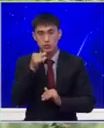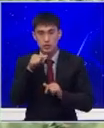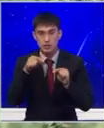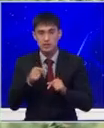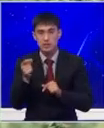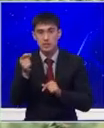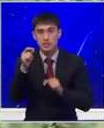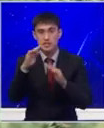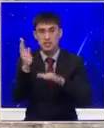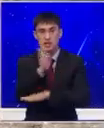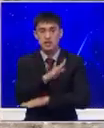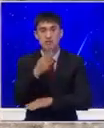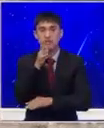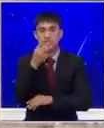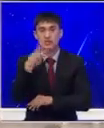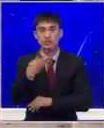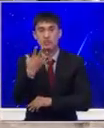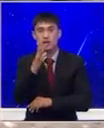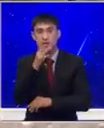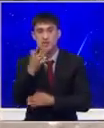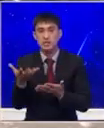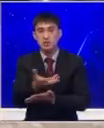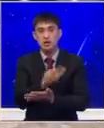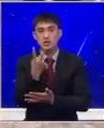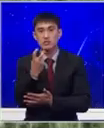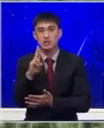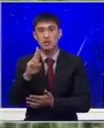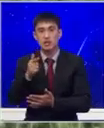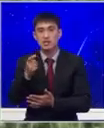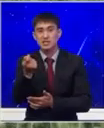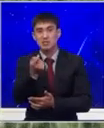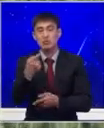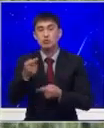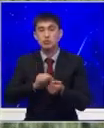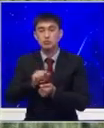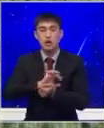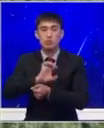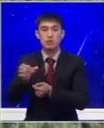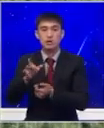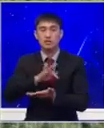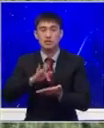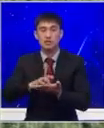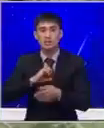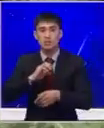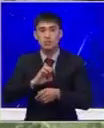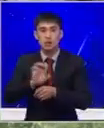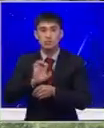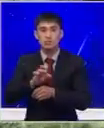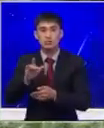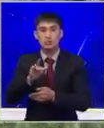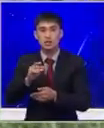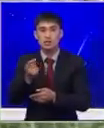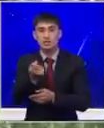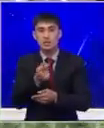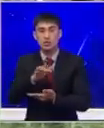с деревьев возрастом 35 лет собирали 200 кг семян после сушки их отправляют в центр производства семян в городе